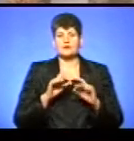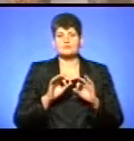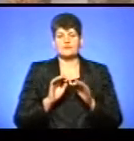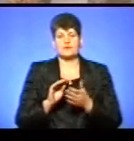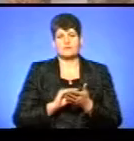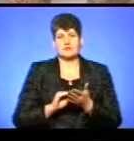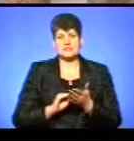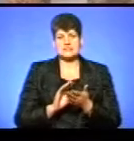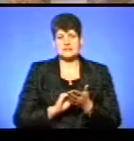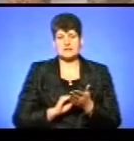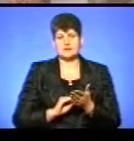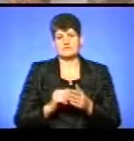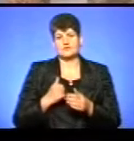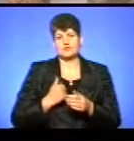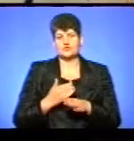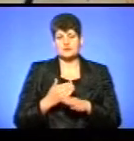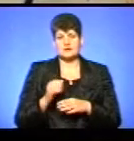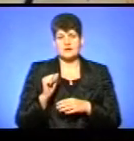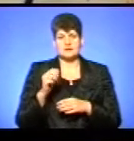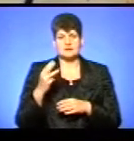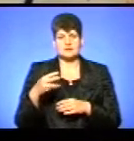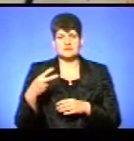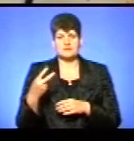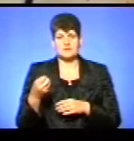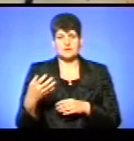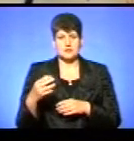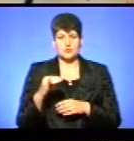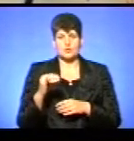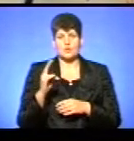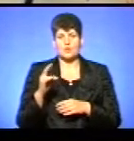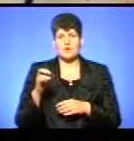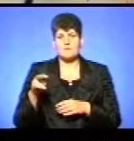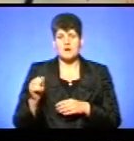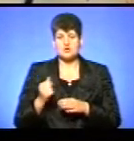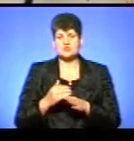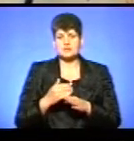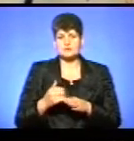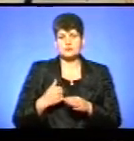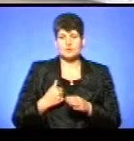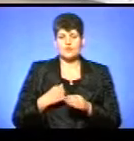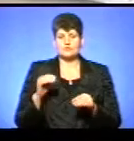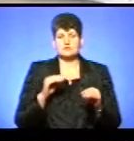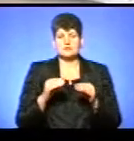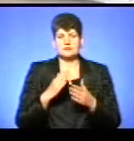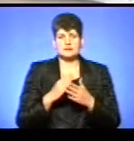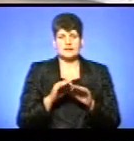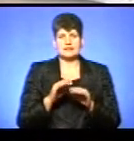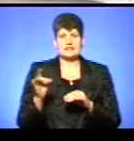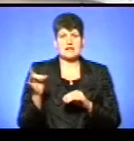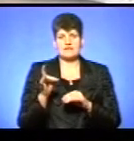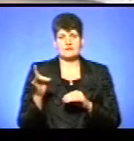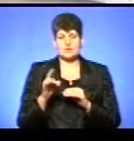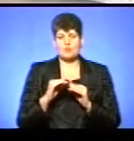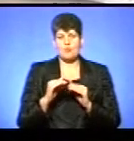прес-секретар військової частини А-32-15 Юрій Кульпа, частина особового складу артбригади перебуває на Рівненському